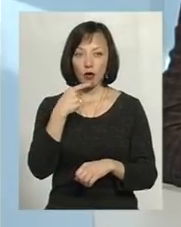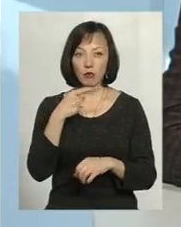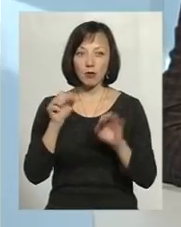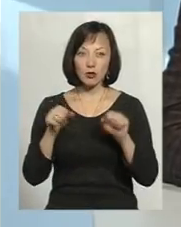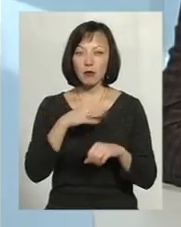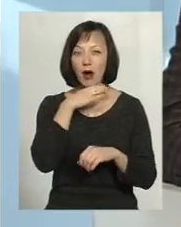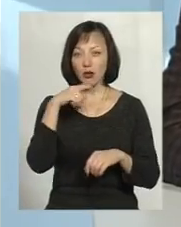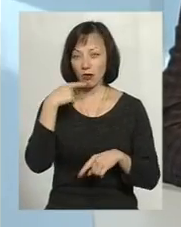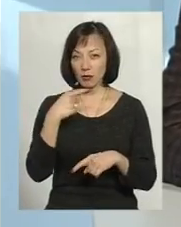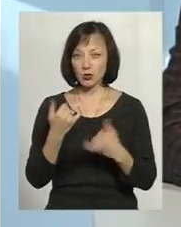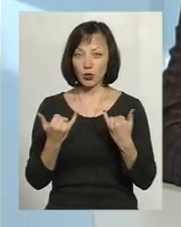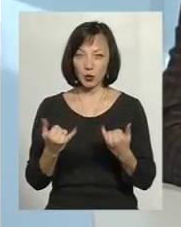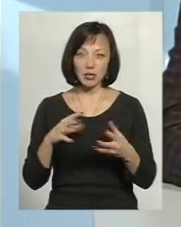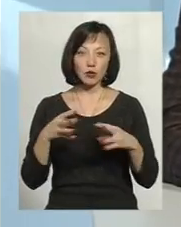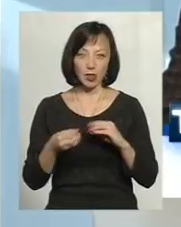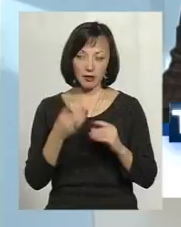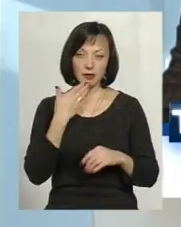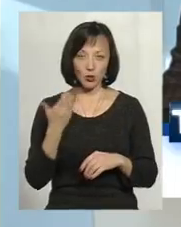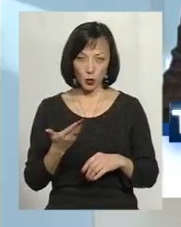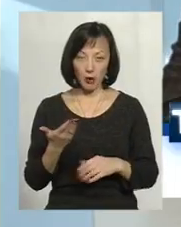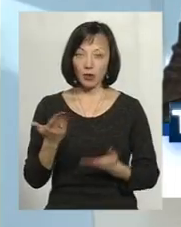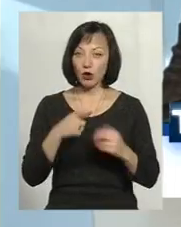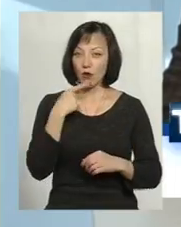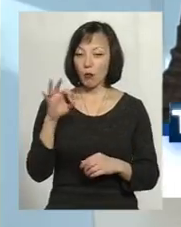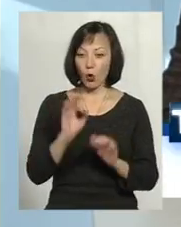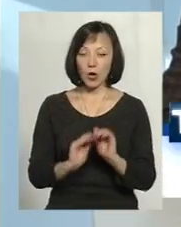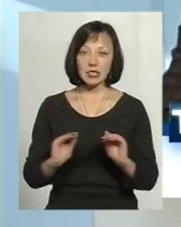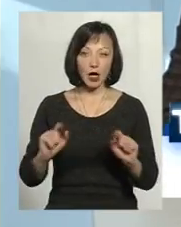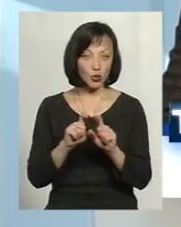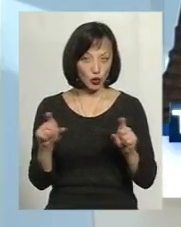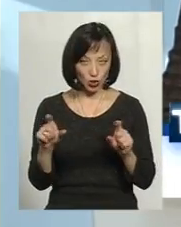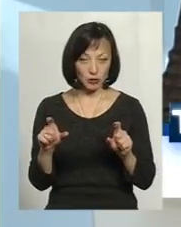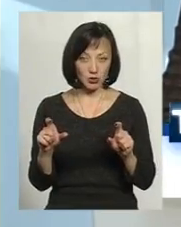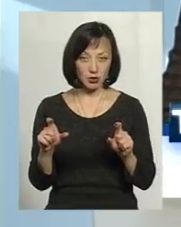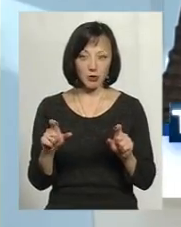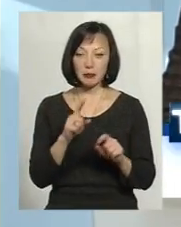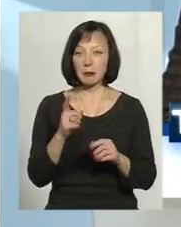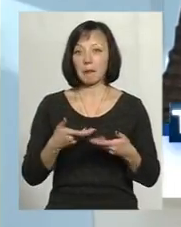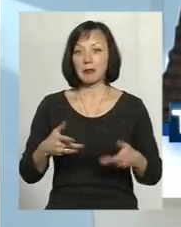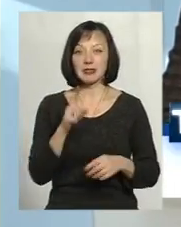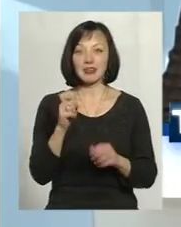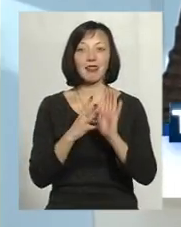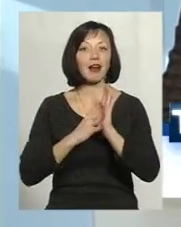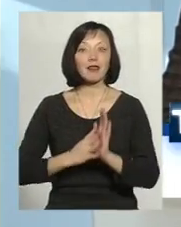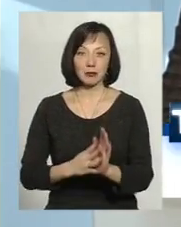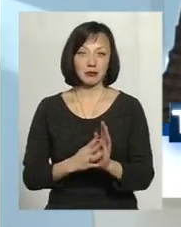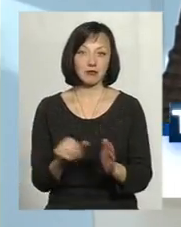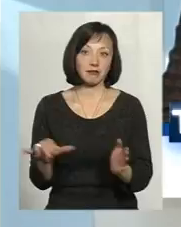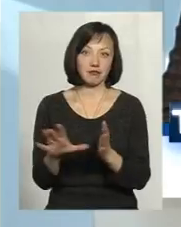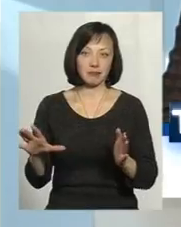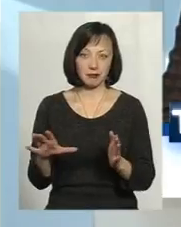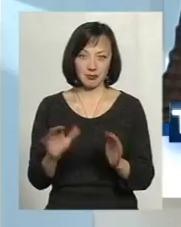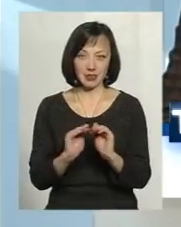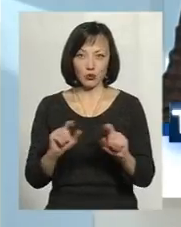можна багато говорити, але ми сьогодні за результат звітуємо. Так. Якщо говорити про садочки, то ми за 9 місяців, це рекордний насправді садочок, за